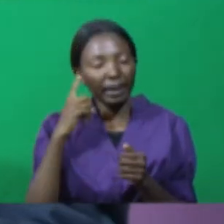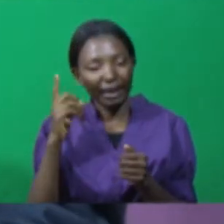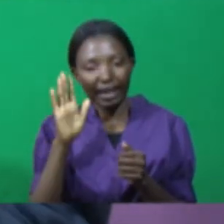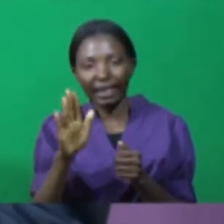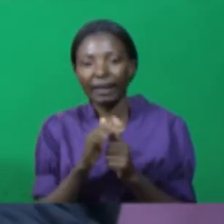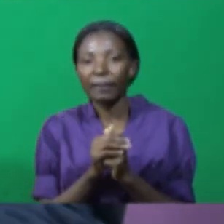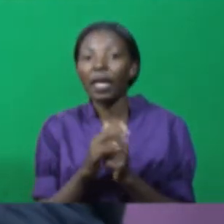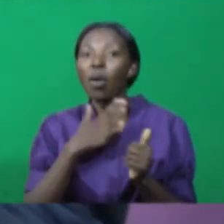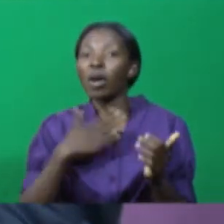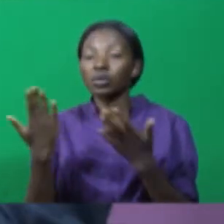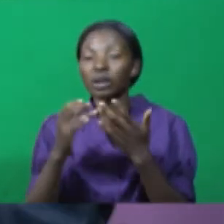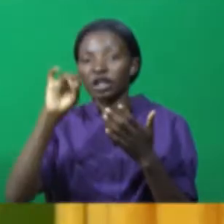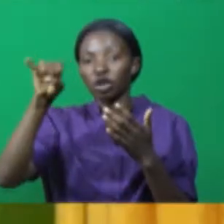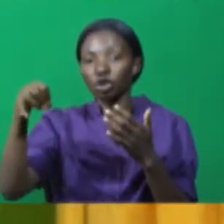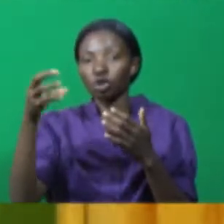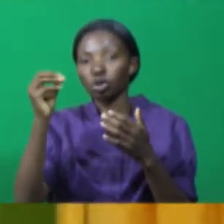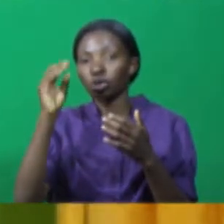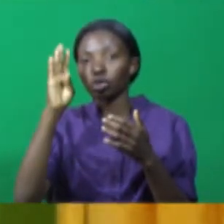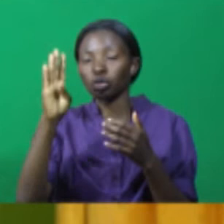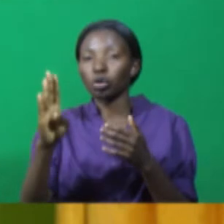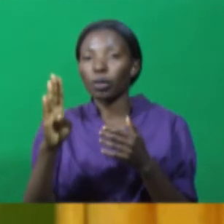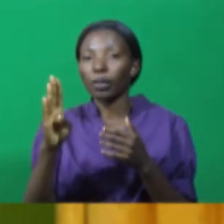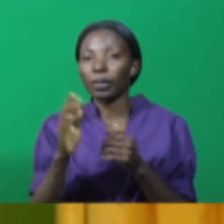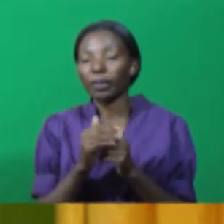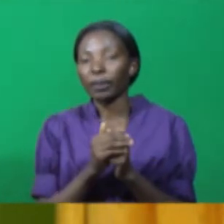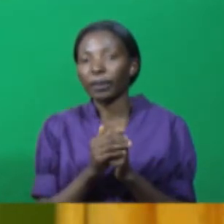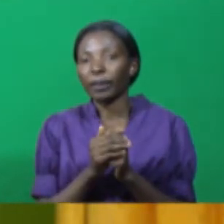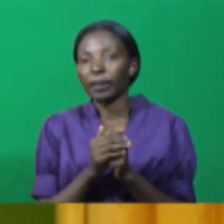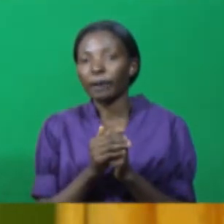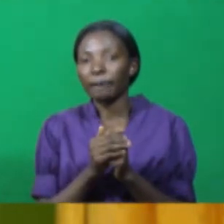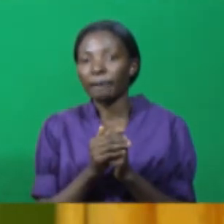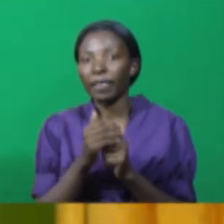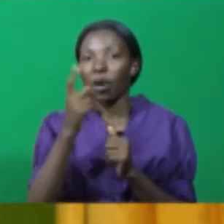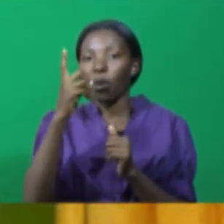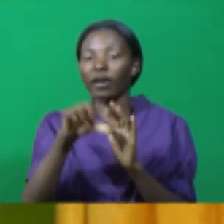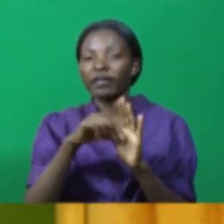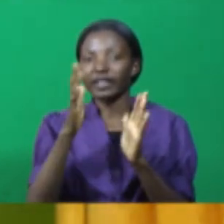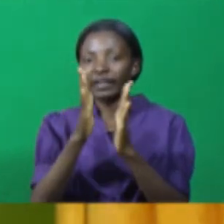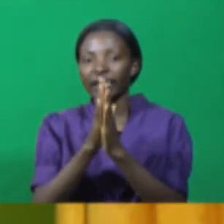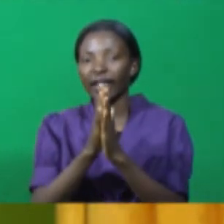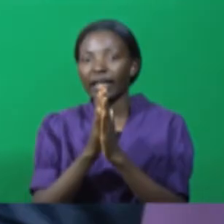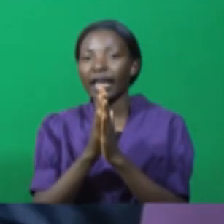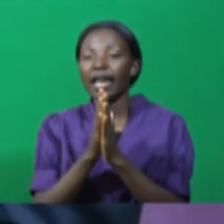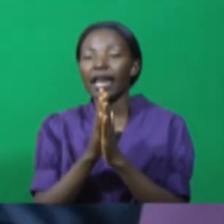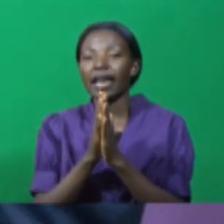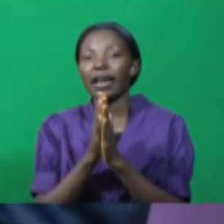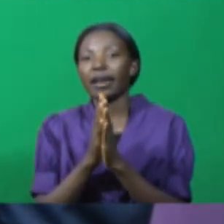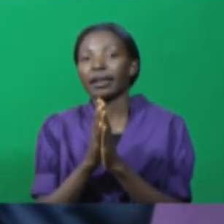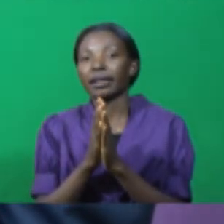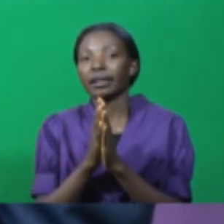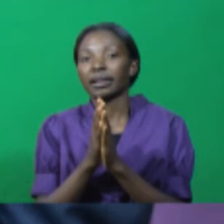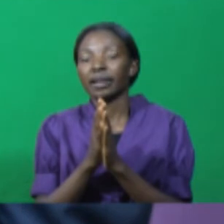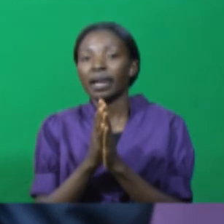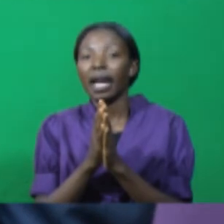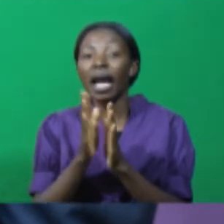Antitika. Regatinde kuna Job. Tunuona sunetu kwa namwari. Kwa na wake. Joban. Chapter 1 verse 10. Job 1 verse 10.